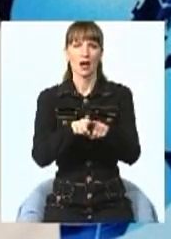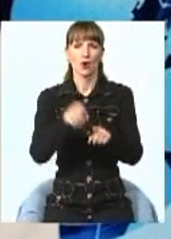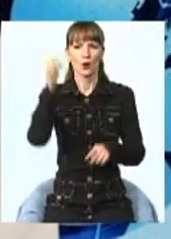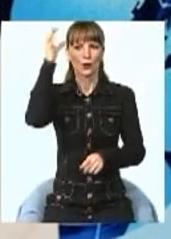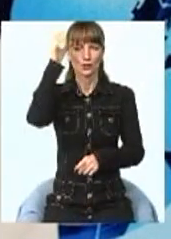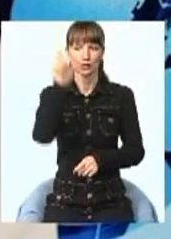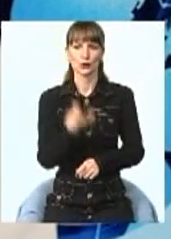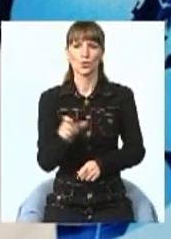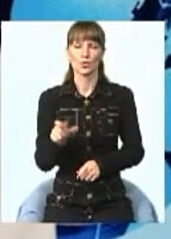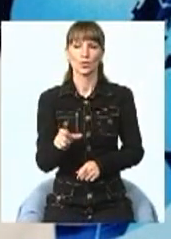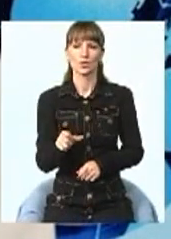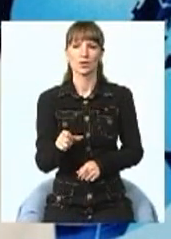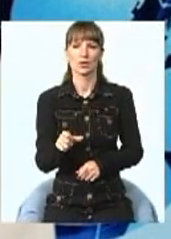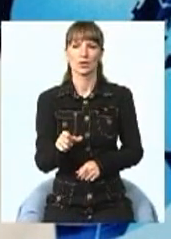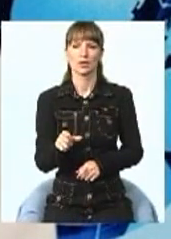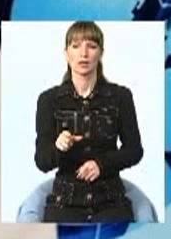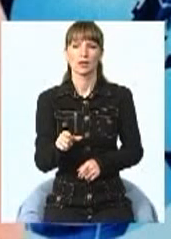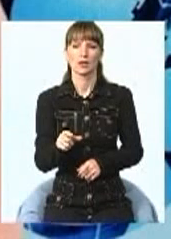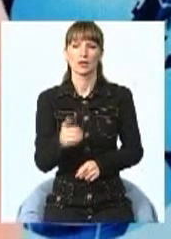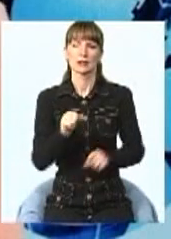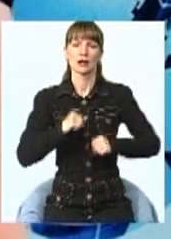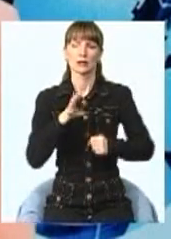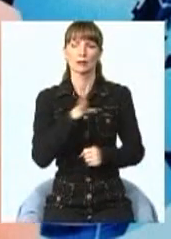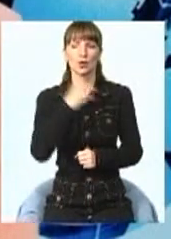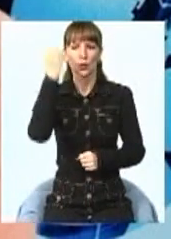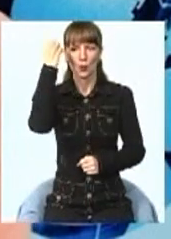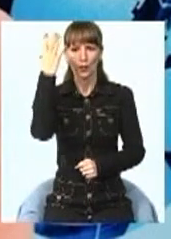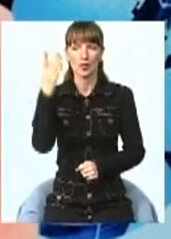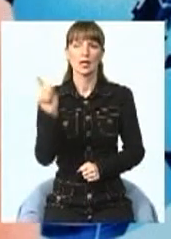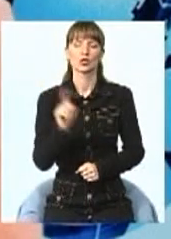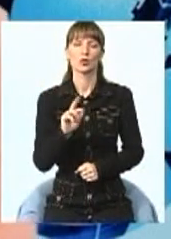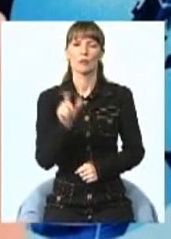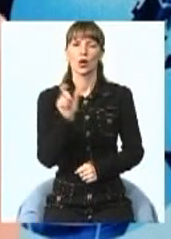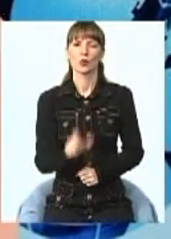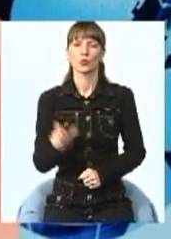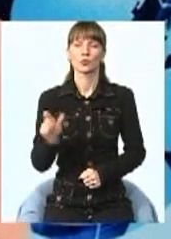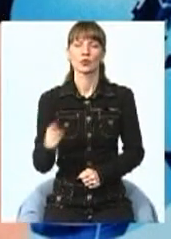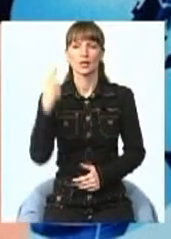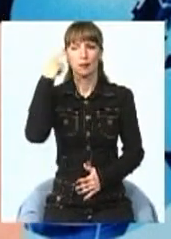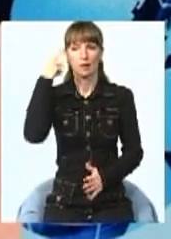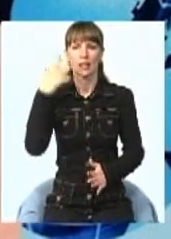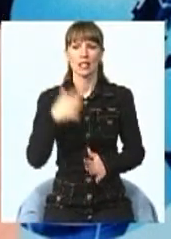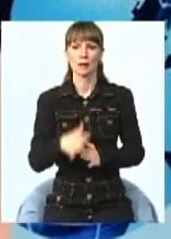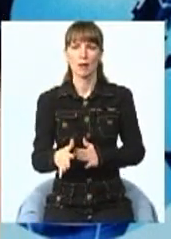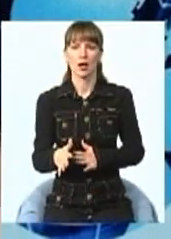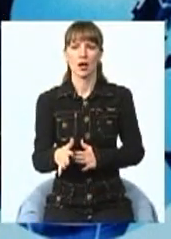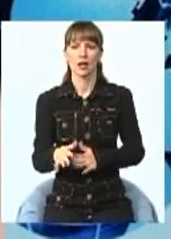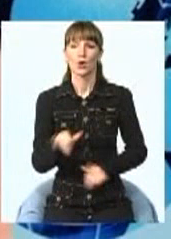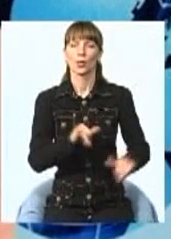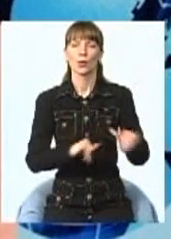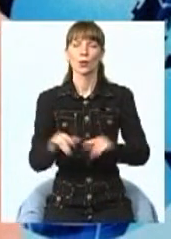всегда что-то читают, пытаются быть умными. Чтобы люди понимали,